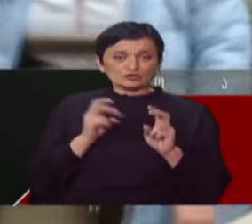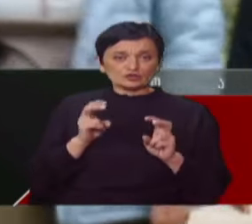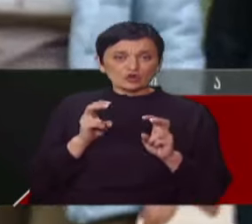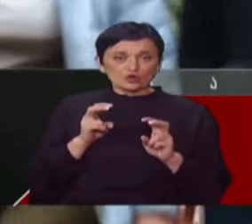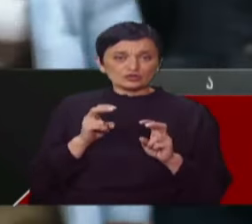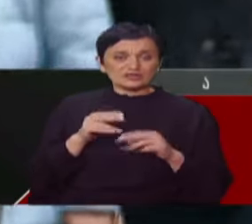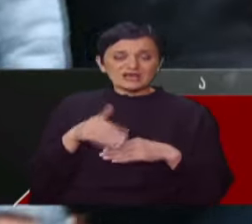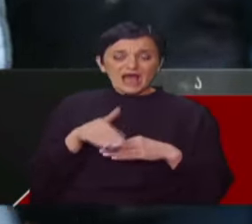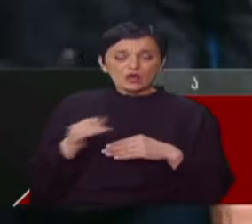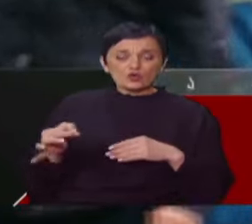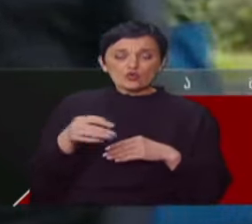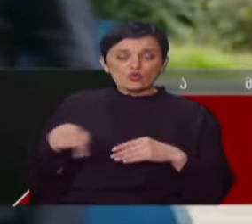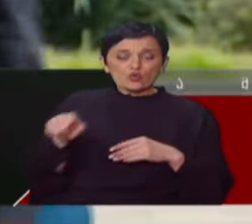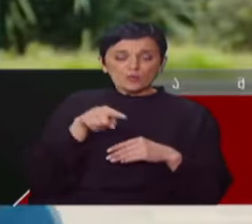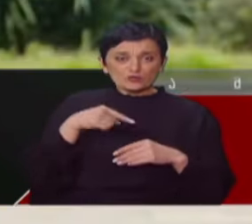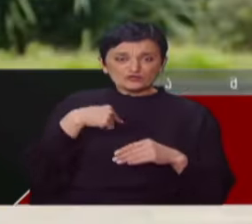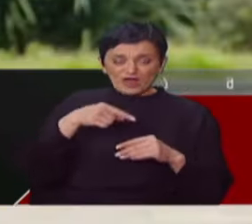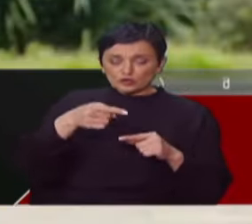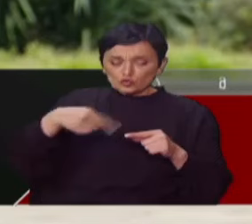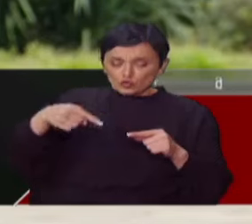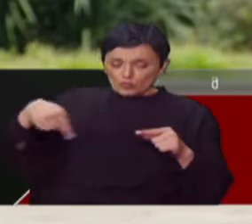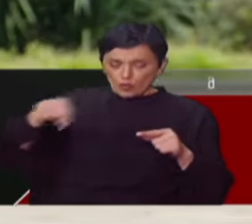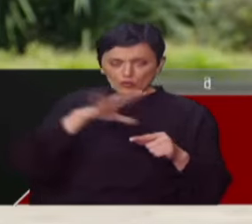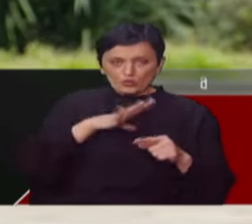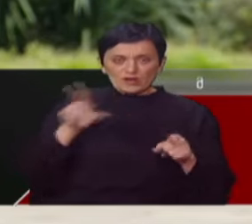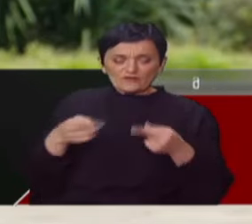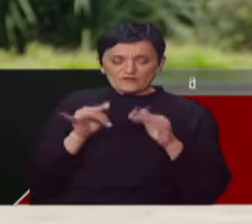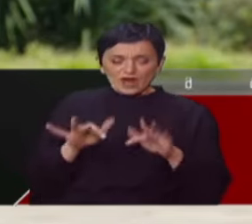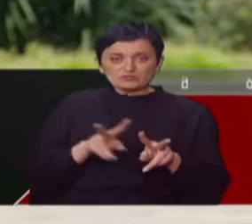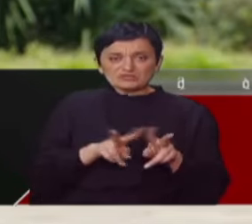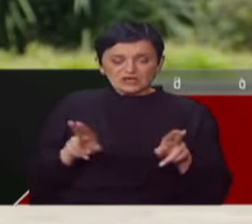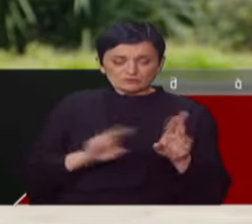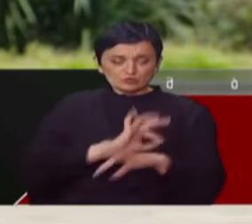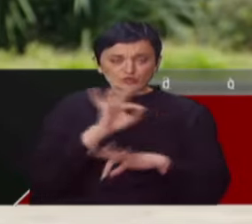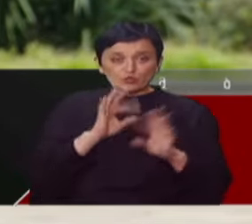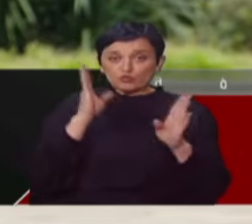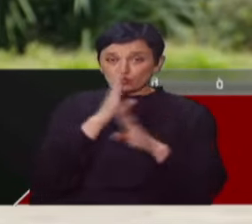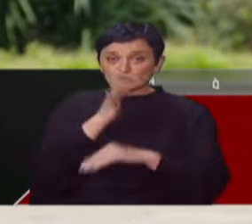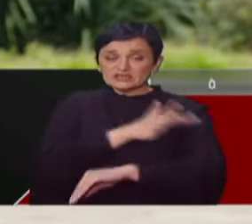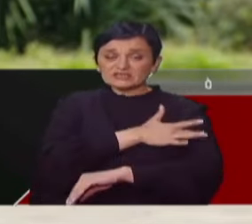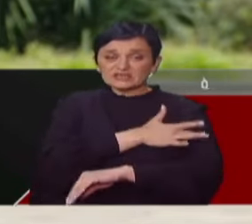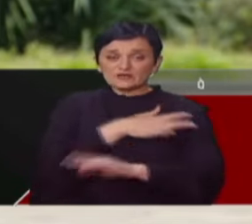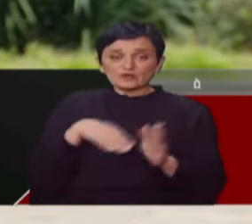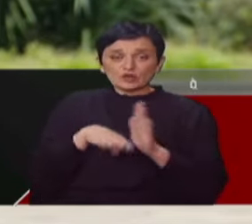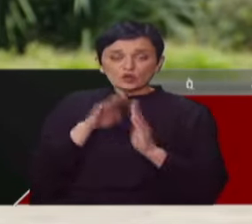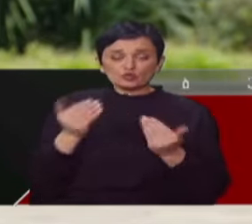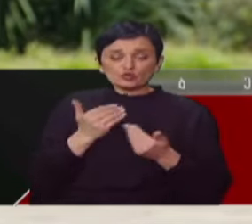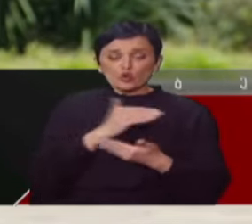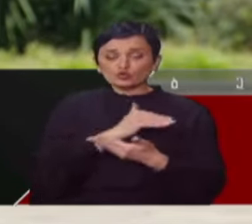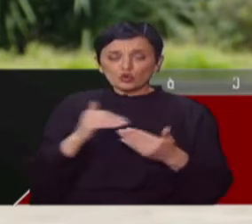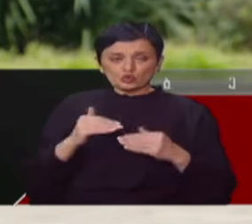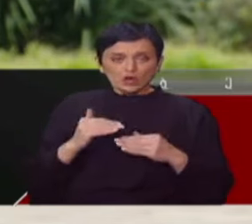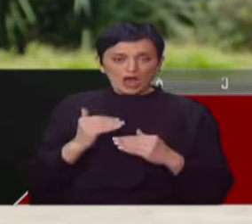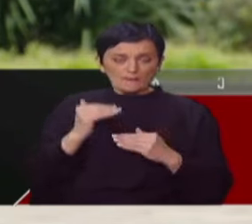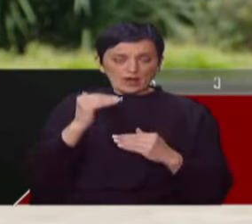განეუბრად ითვლებოდა, ჩვენს მიერ მონიშნული იქნა და ყველგან ვახორციელებთ მსგავსი ტიპის პროექტებს და ბუნებრივია სერვისების გაუმჯობესება, ცხოვრების დონის ამაღლება